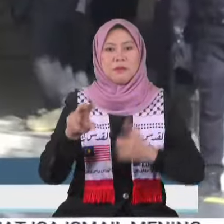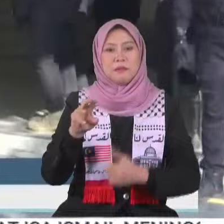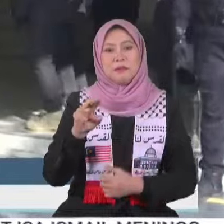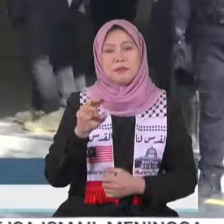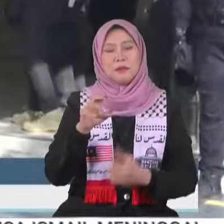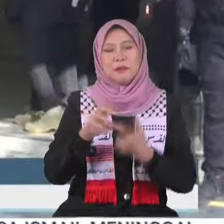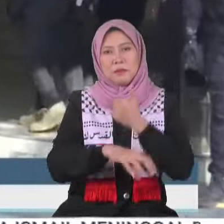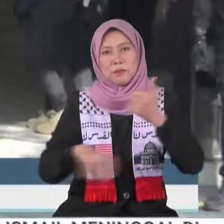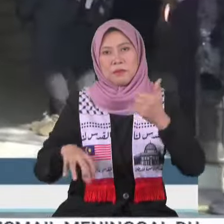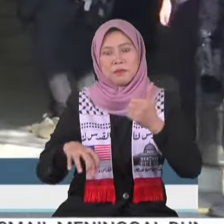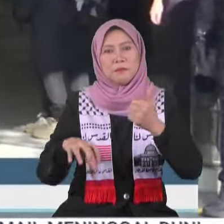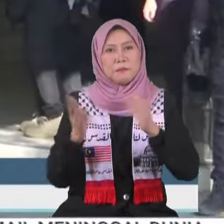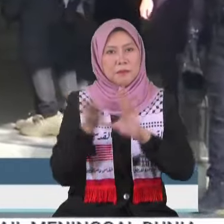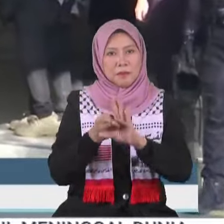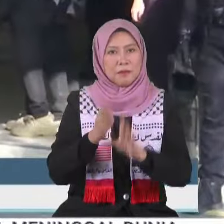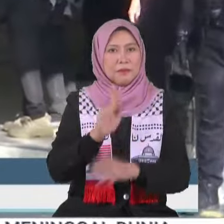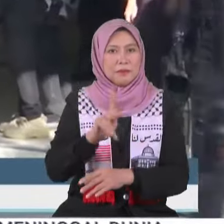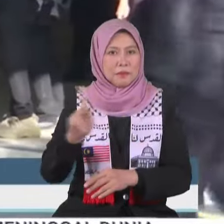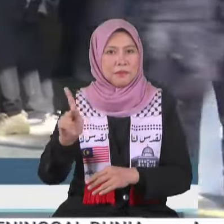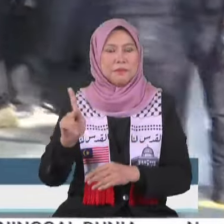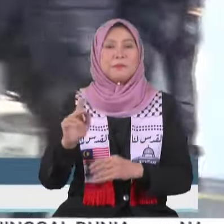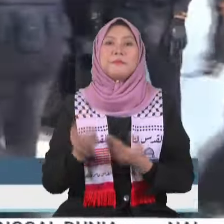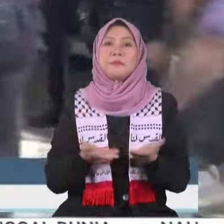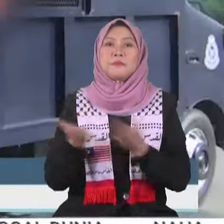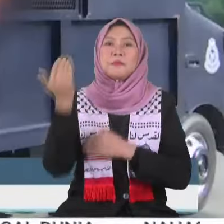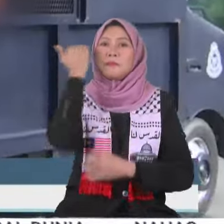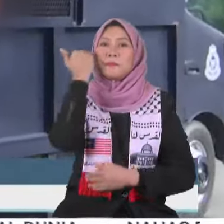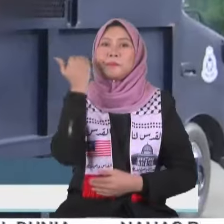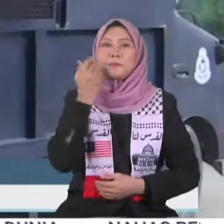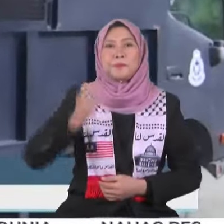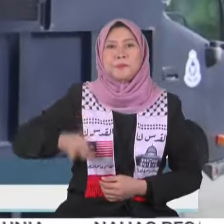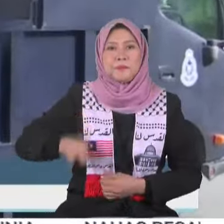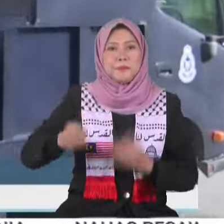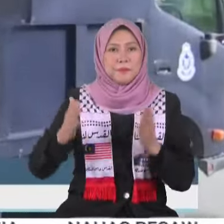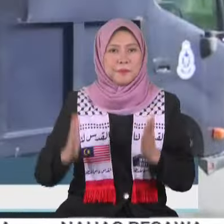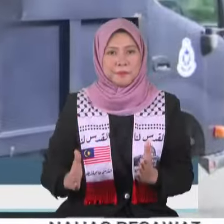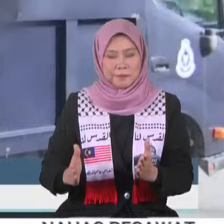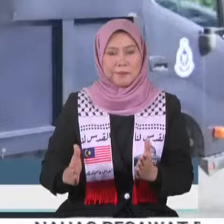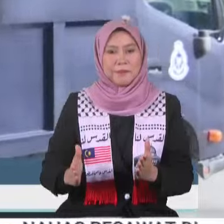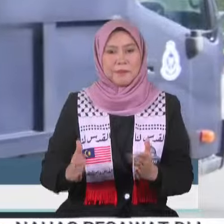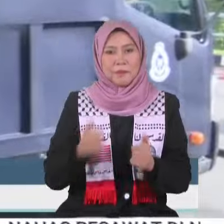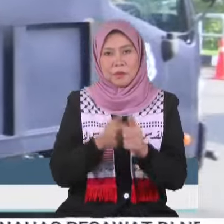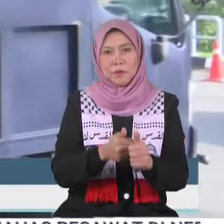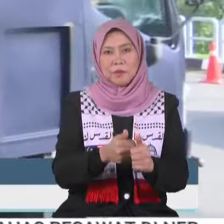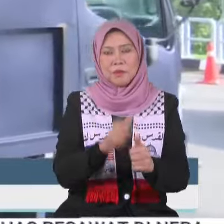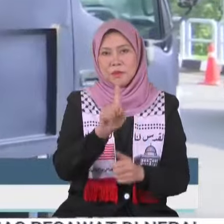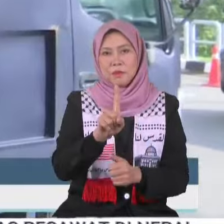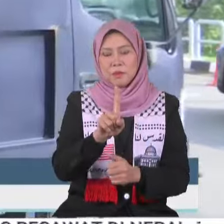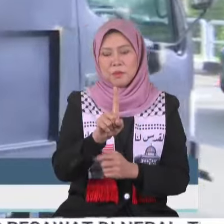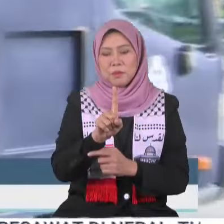Berhad, Kota Kinabalu. Pertuduhan dibuat di hadapan Hakim Amir Shah Amir Hassan mengikut Seksyen